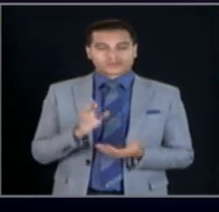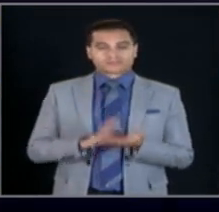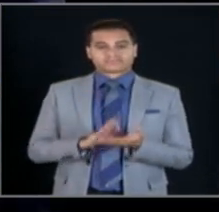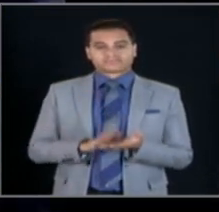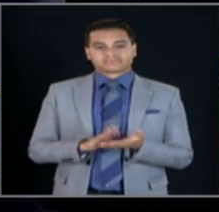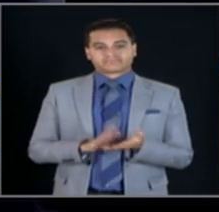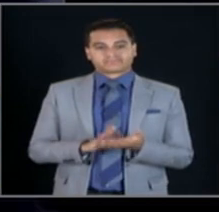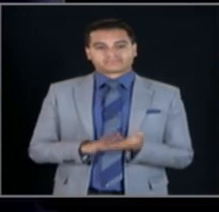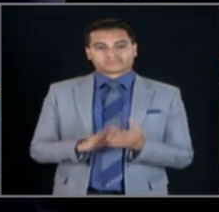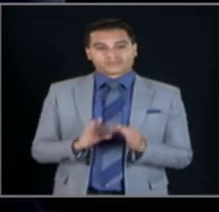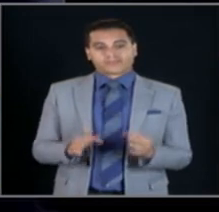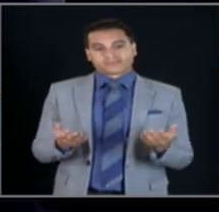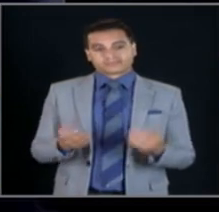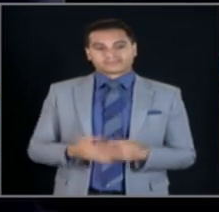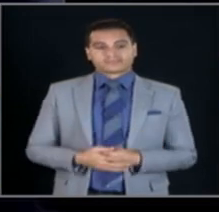طبعا